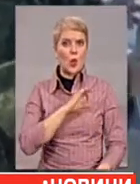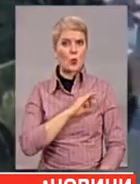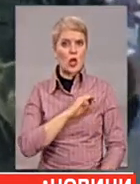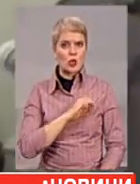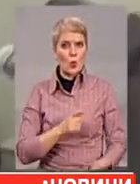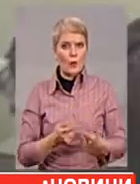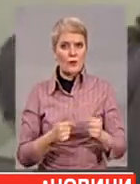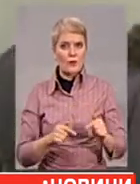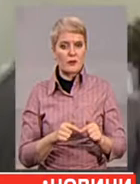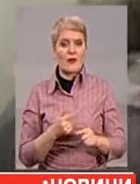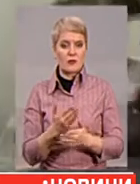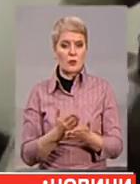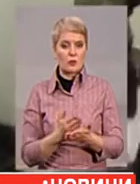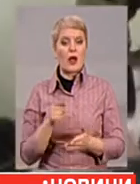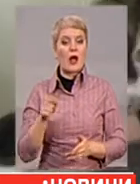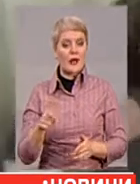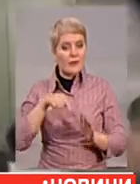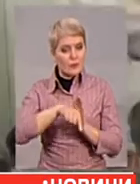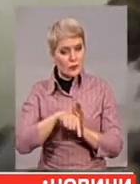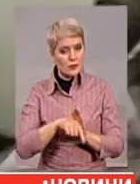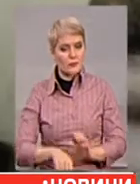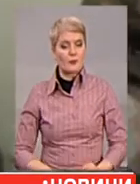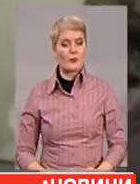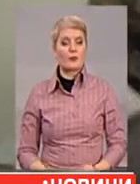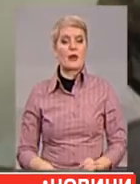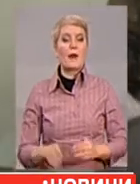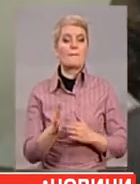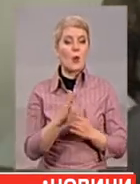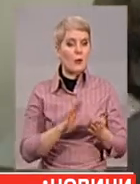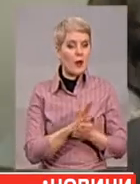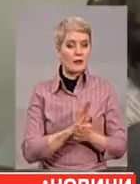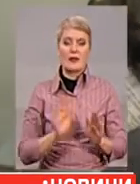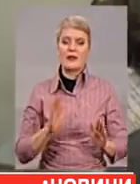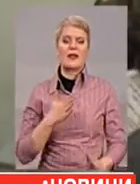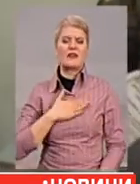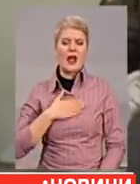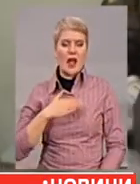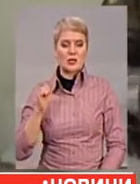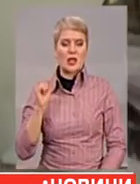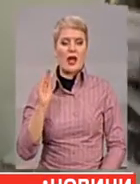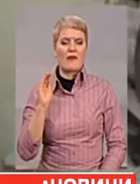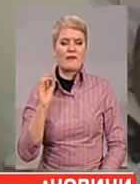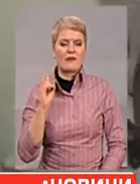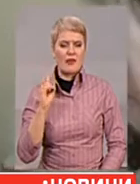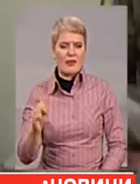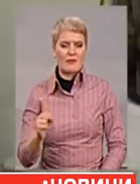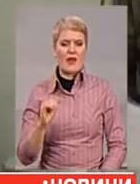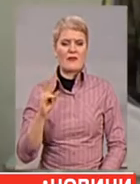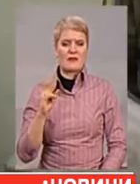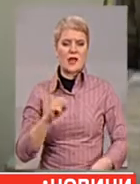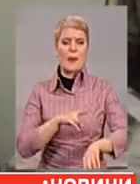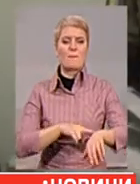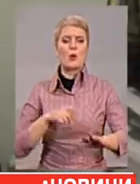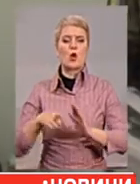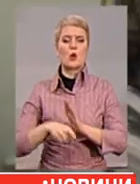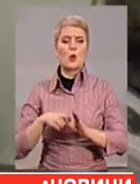вас обслуговує. А це вже в самому пункті. Маріупольські газети, так? Ні, наша Авдіївка, да. Поліція